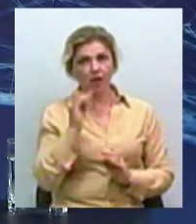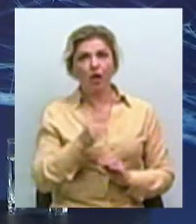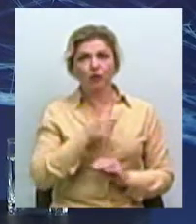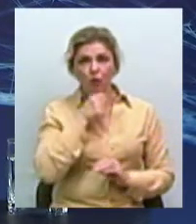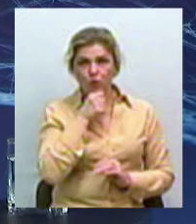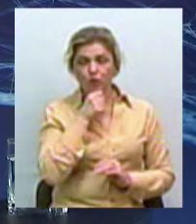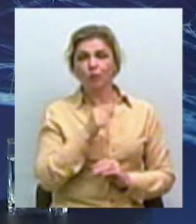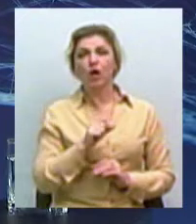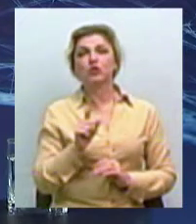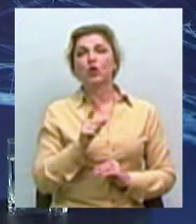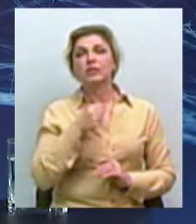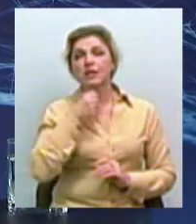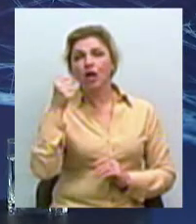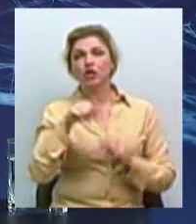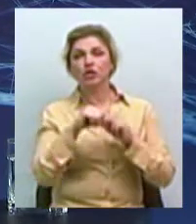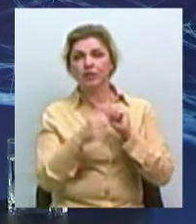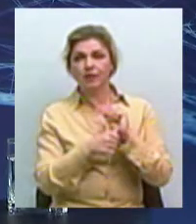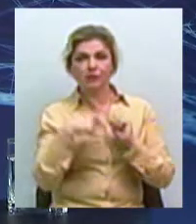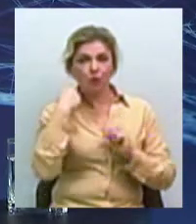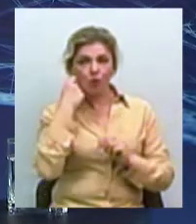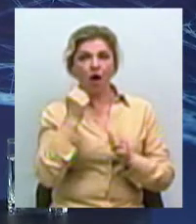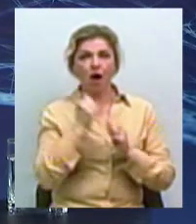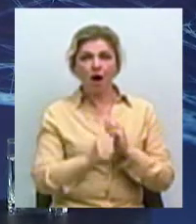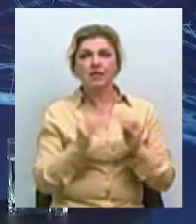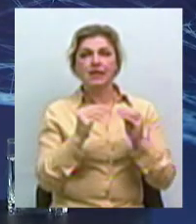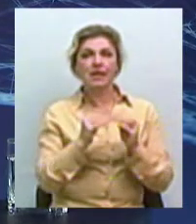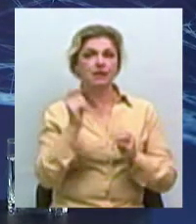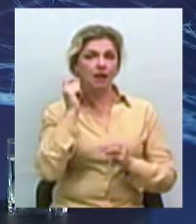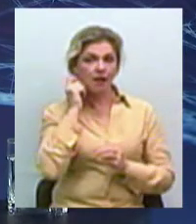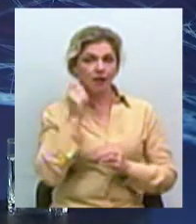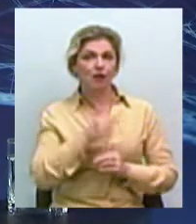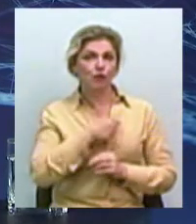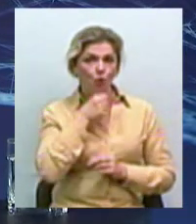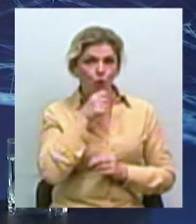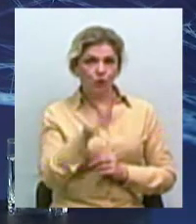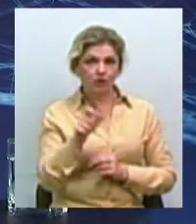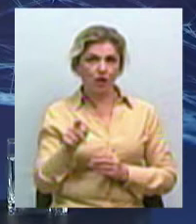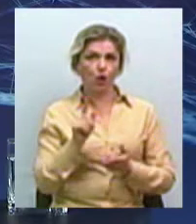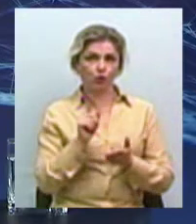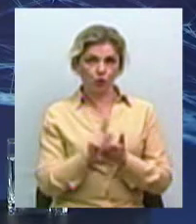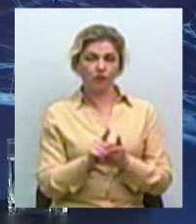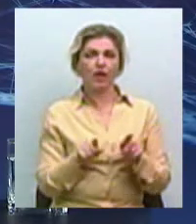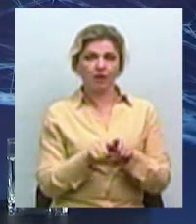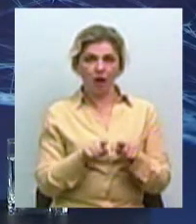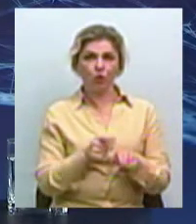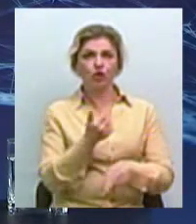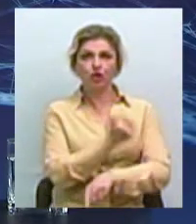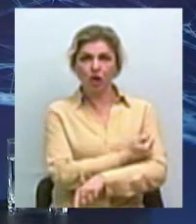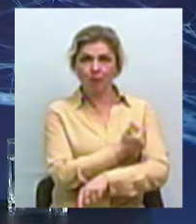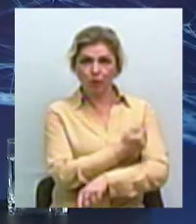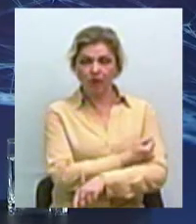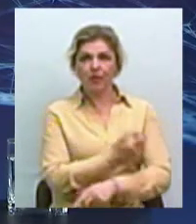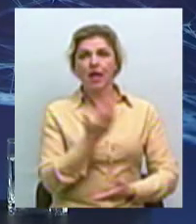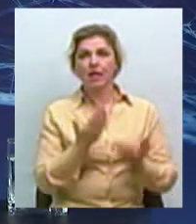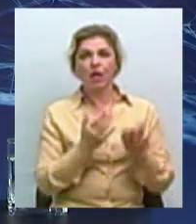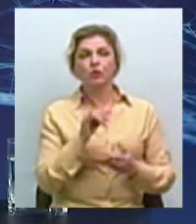дорослому. Що старше 16 років, кожні 10 років дорослі повинні також щеплюватися. Якщо в